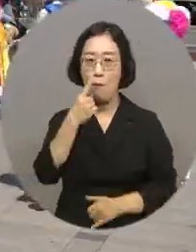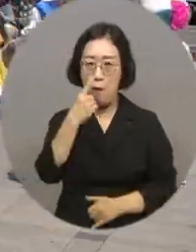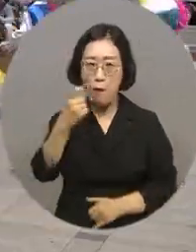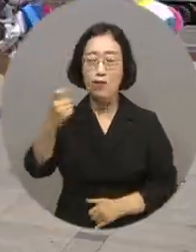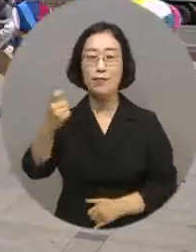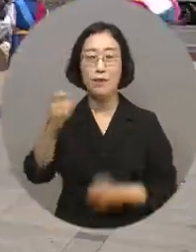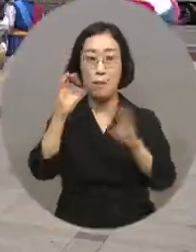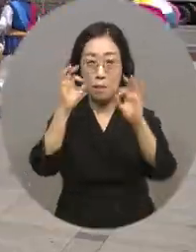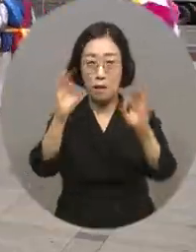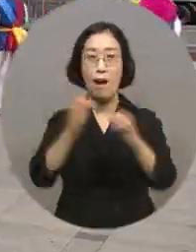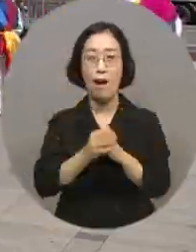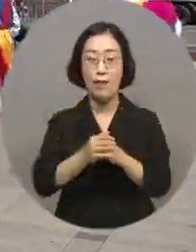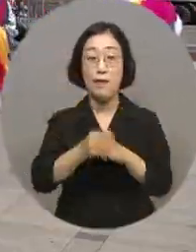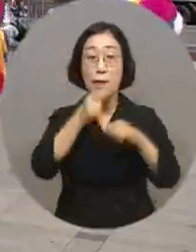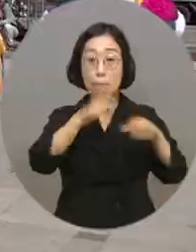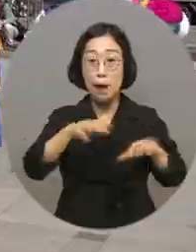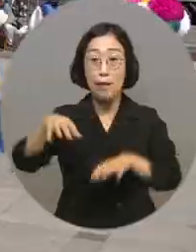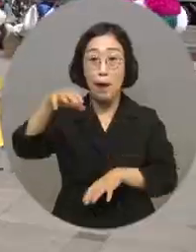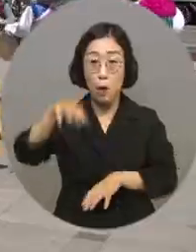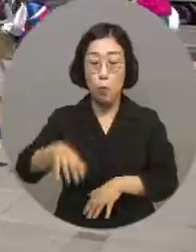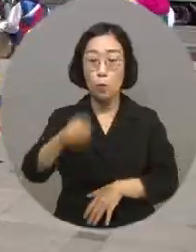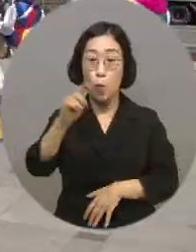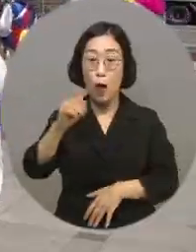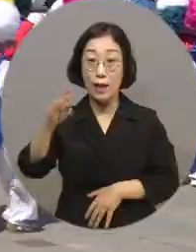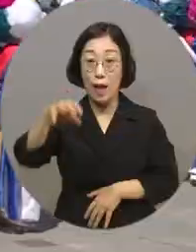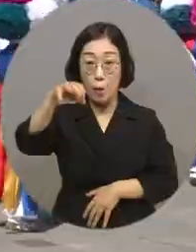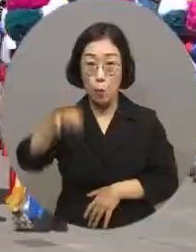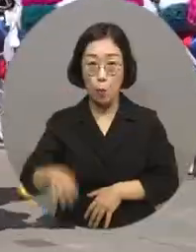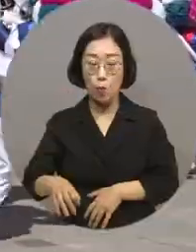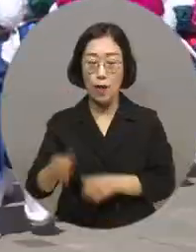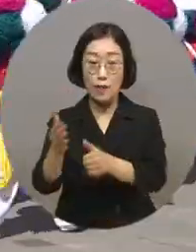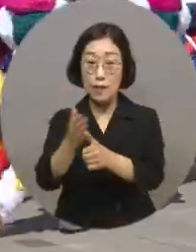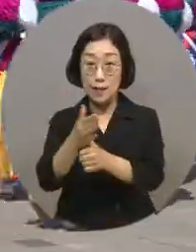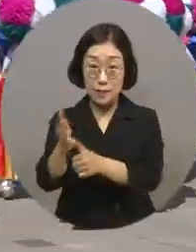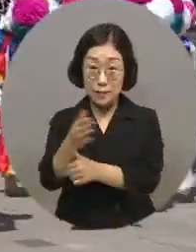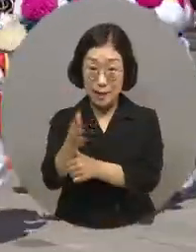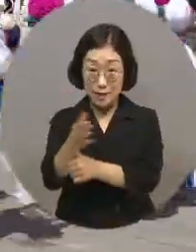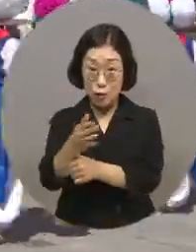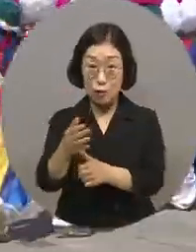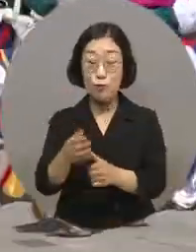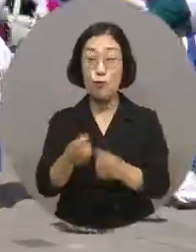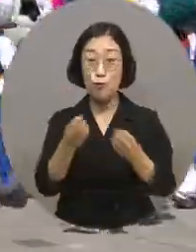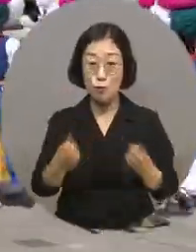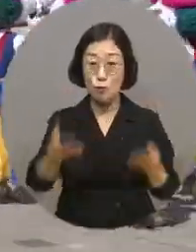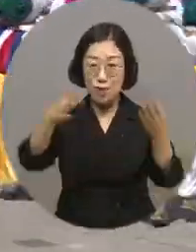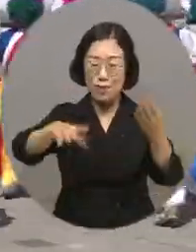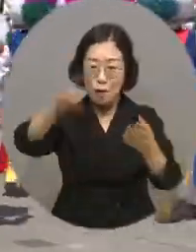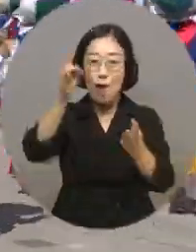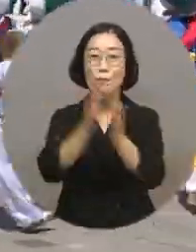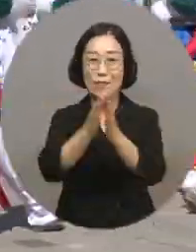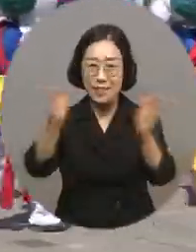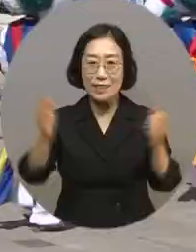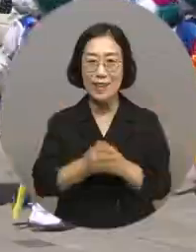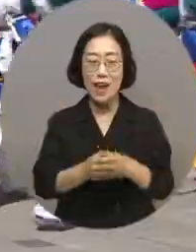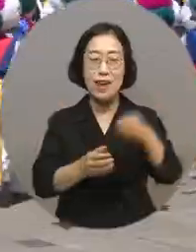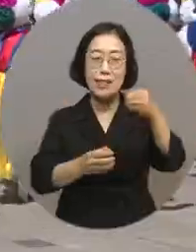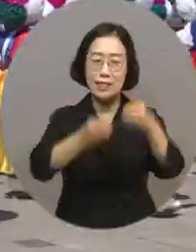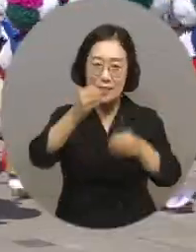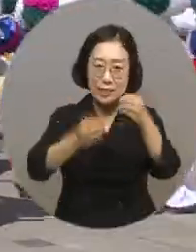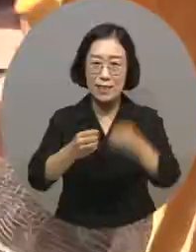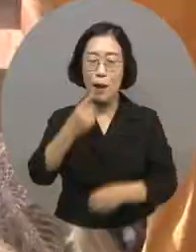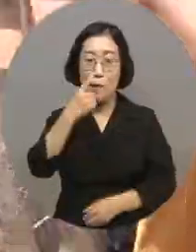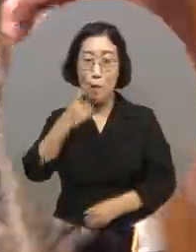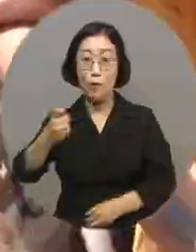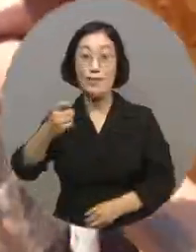관광과장은 망덕포구는 광양전어축제로 가을축제의 서막을 여는 곳이며 시와 낭만이 흐르는